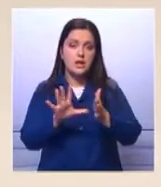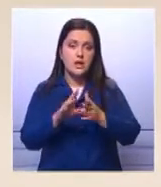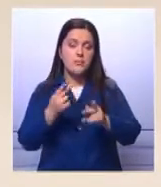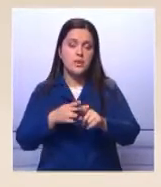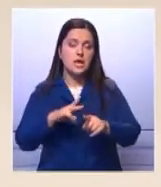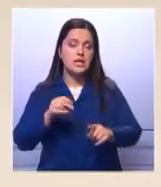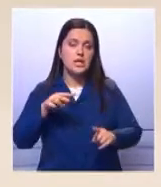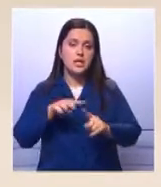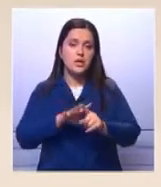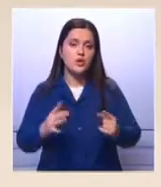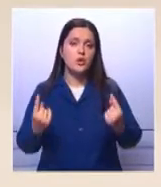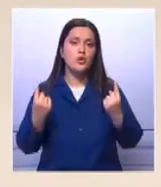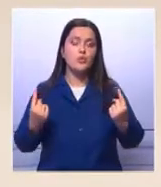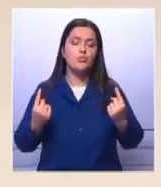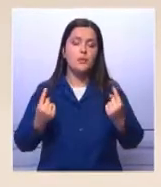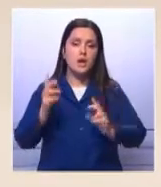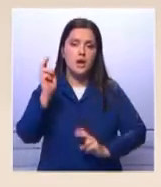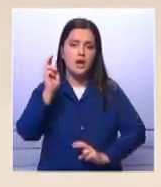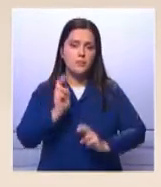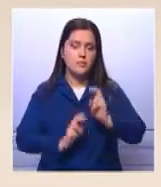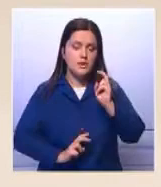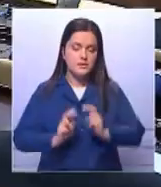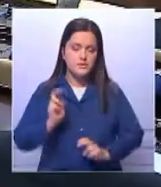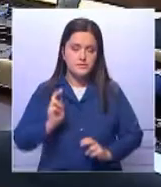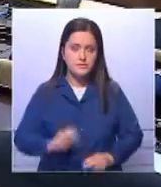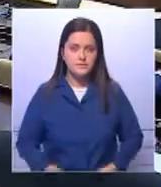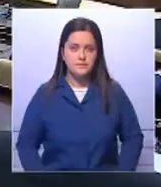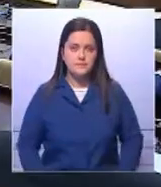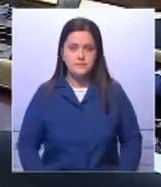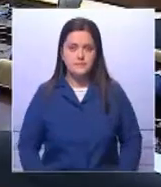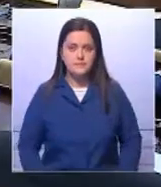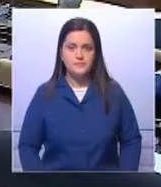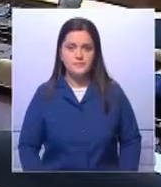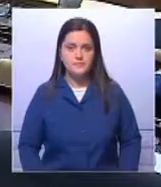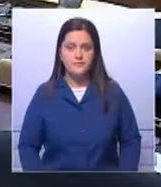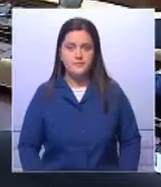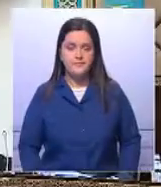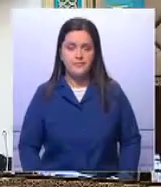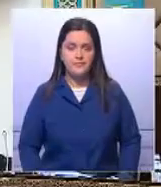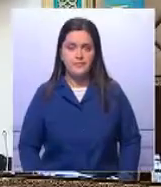для таких крупных наших промышленных гигантов.